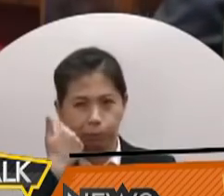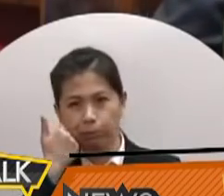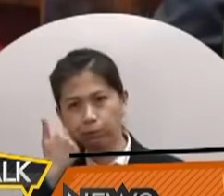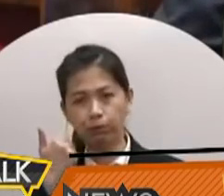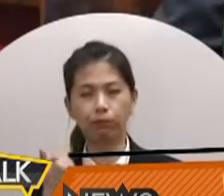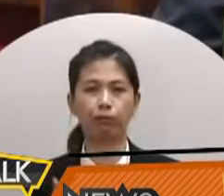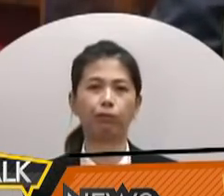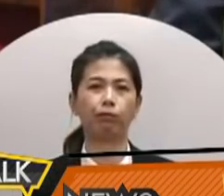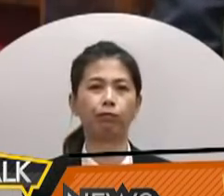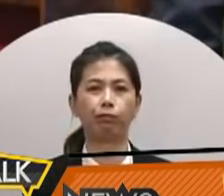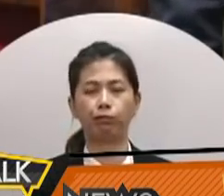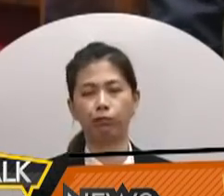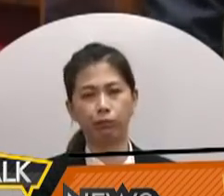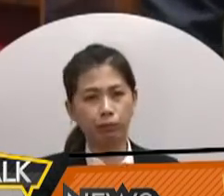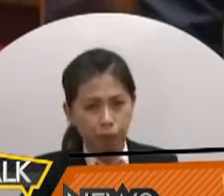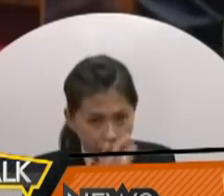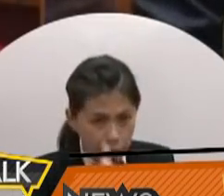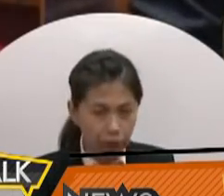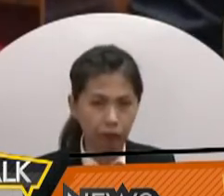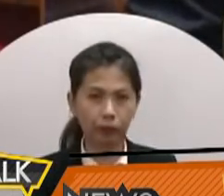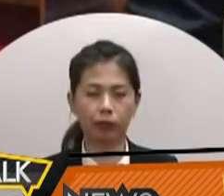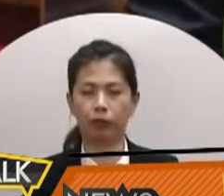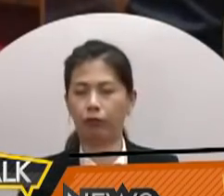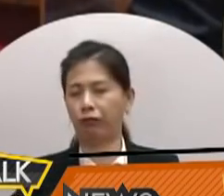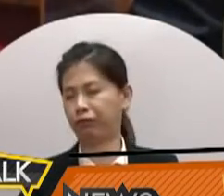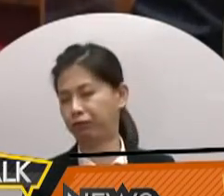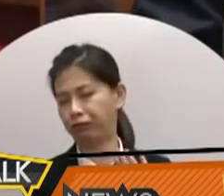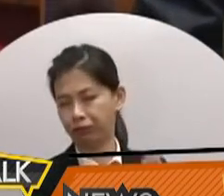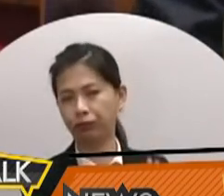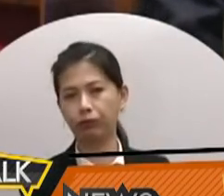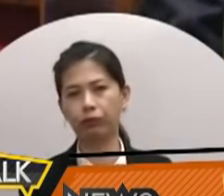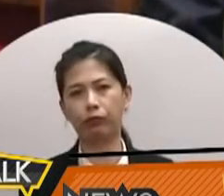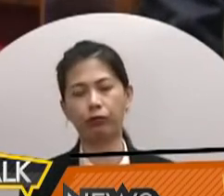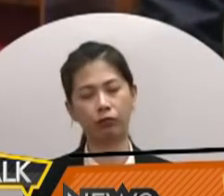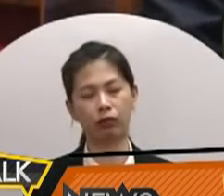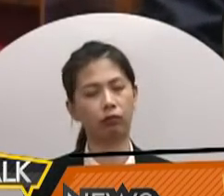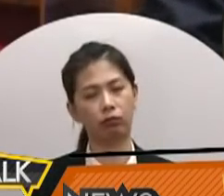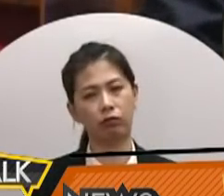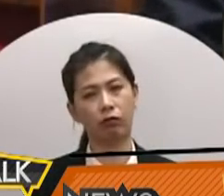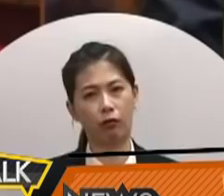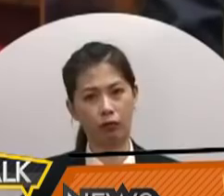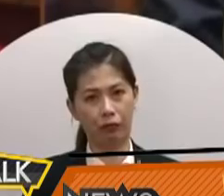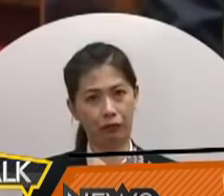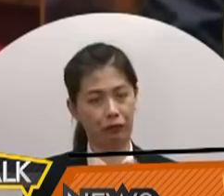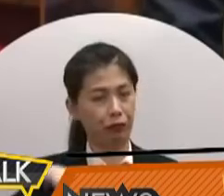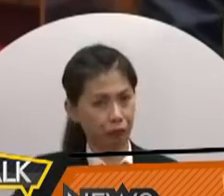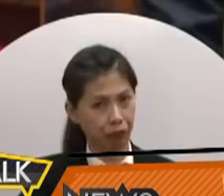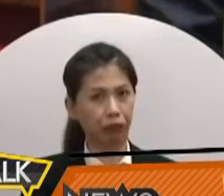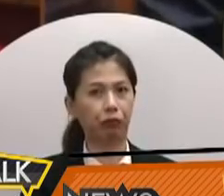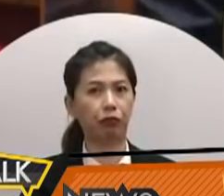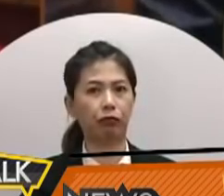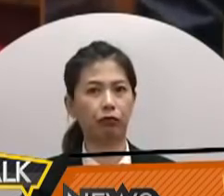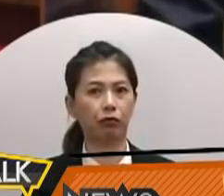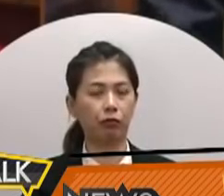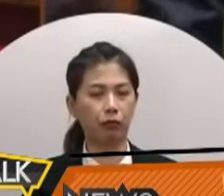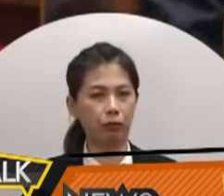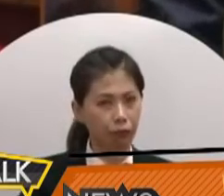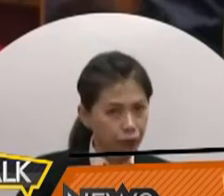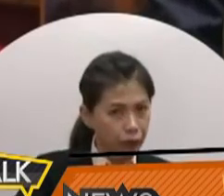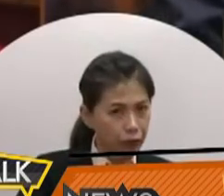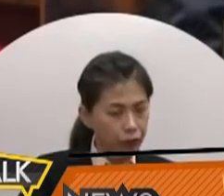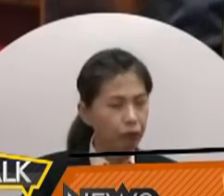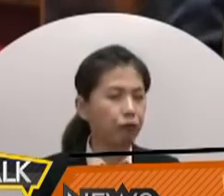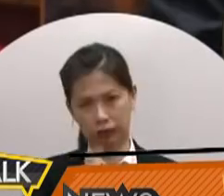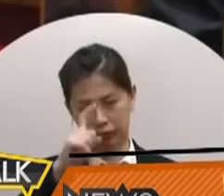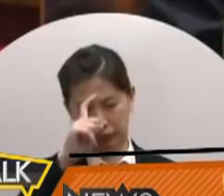他怎么样子来换，我们就怎么样子御敌抗敌，都是有完整缜密的规